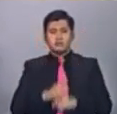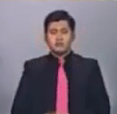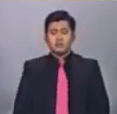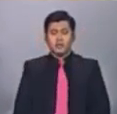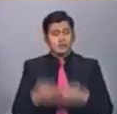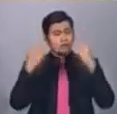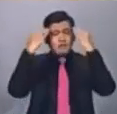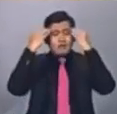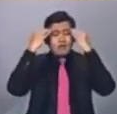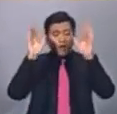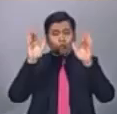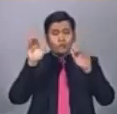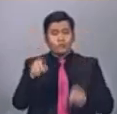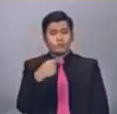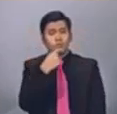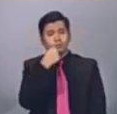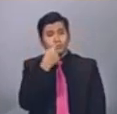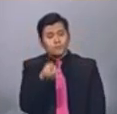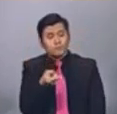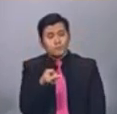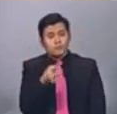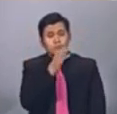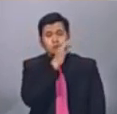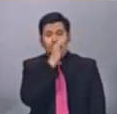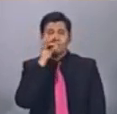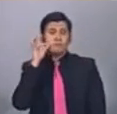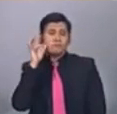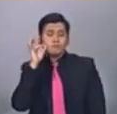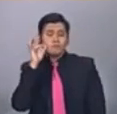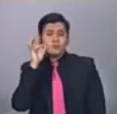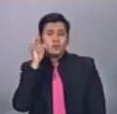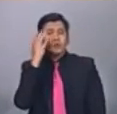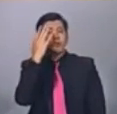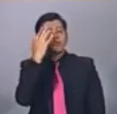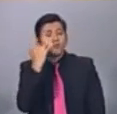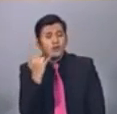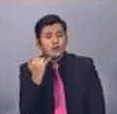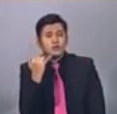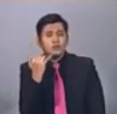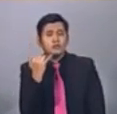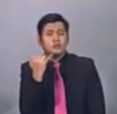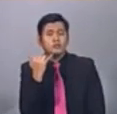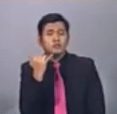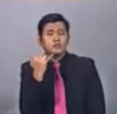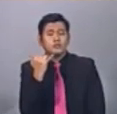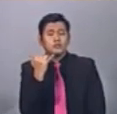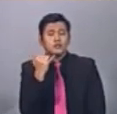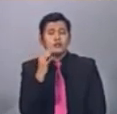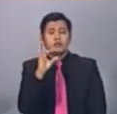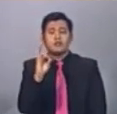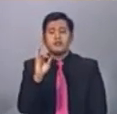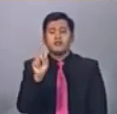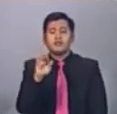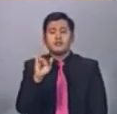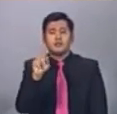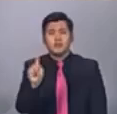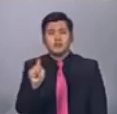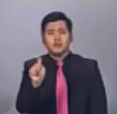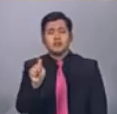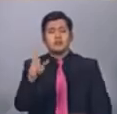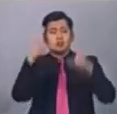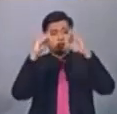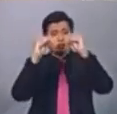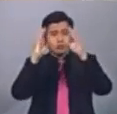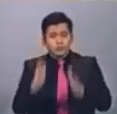Tak tahu nak cakap apa. Sebab apa? Sebab Allahyarham bagi saya adalah cikgu di Big Berita selain Datuk Haji